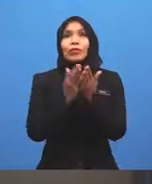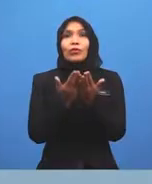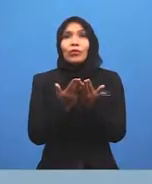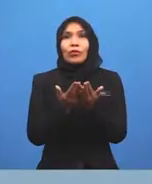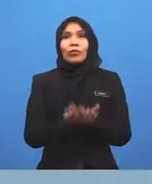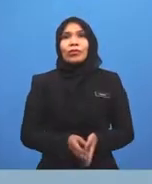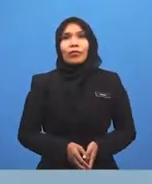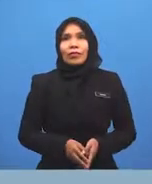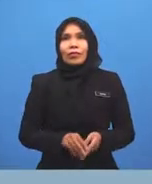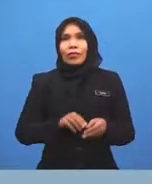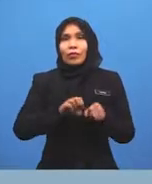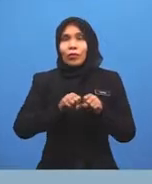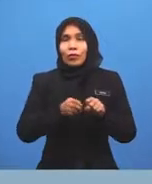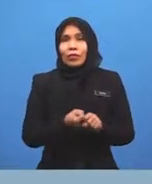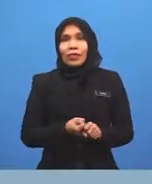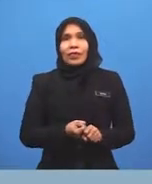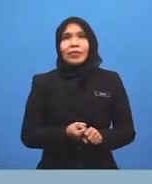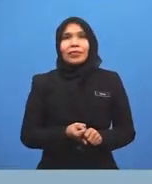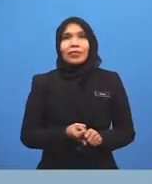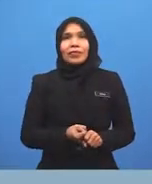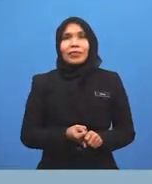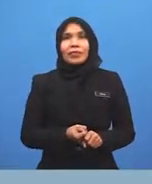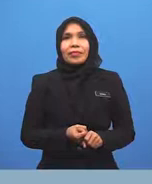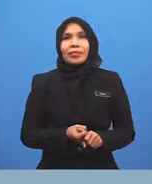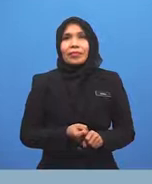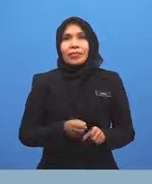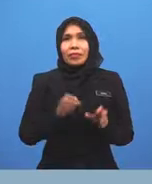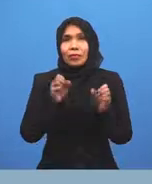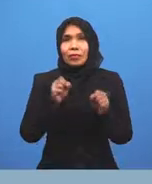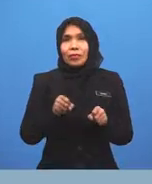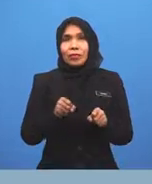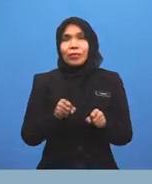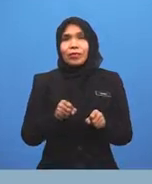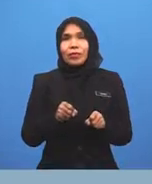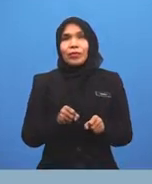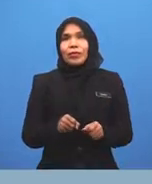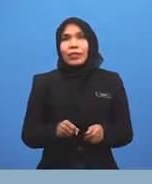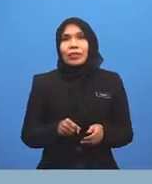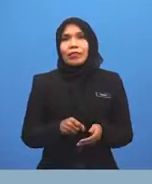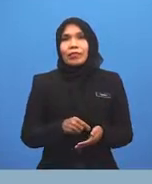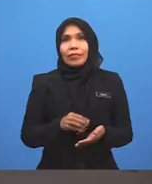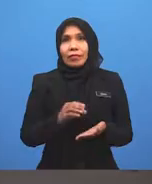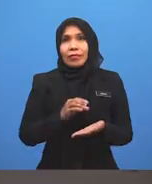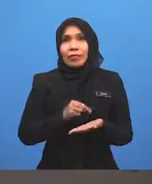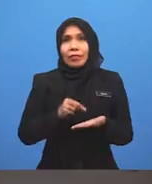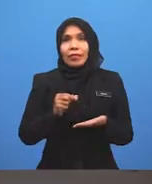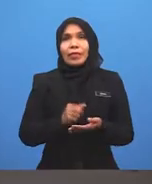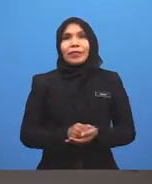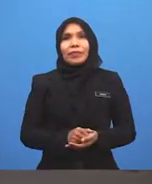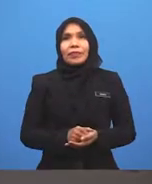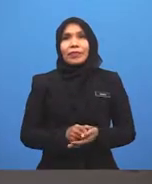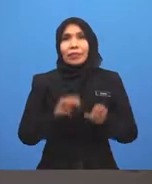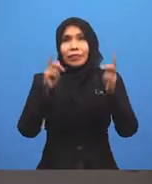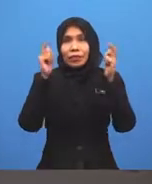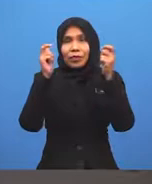catatan supaya sesi pembelajaran kita pada hari ini berjalan dengan lebih lancar. Topik